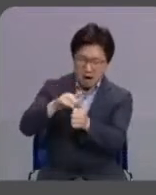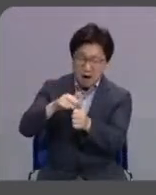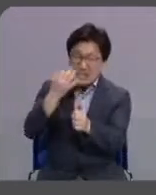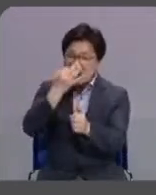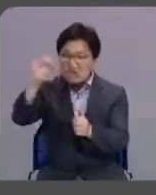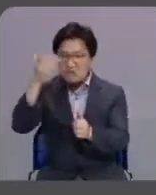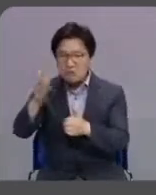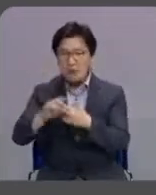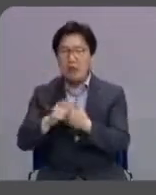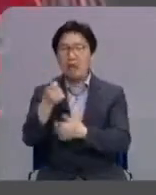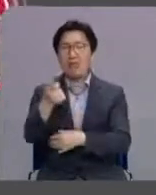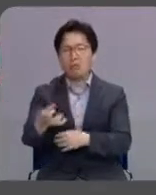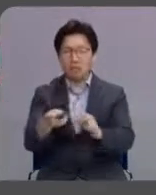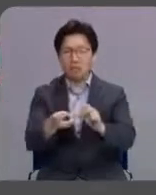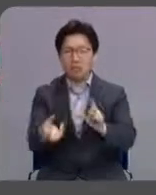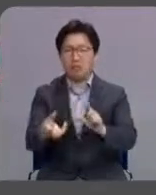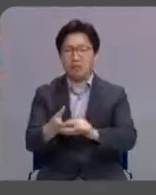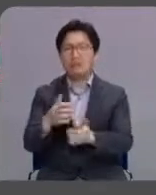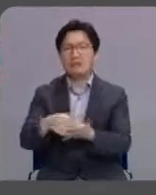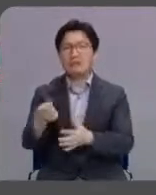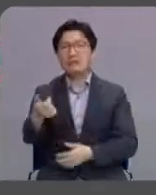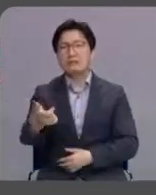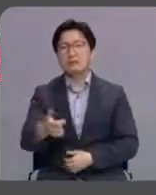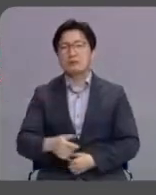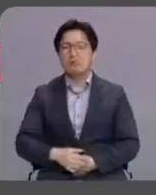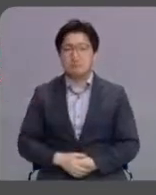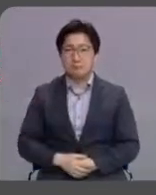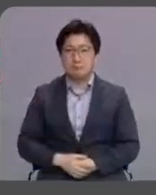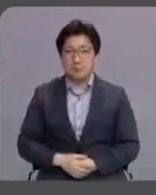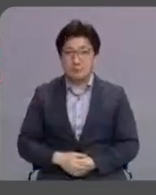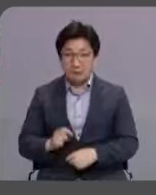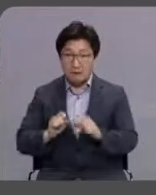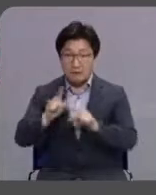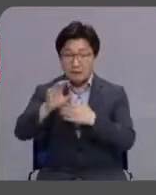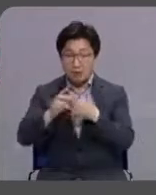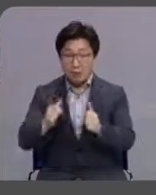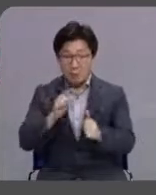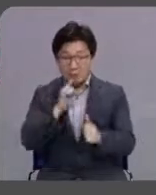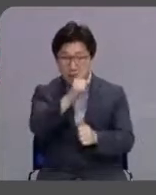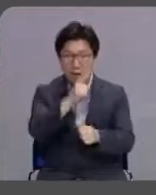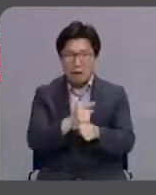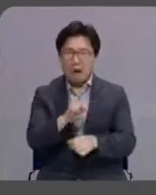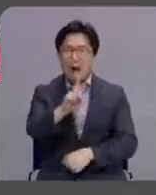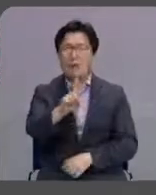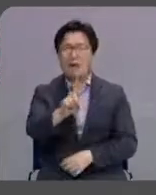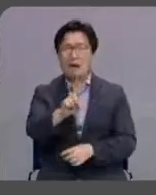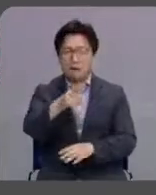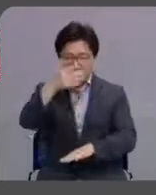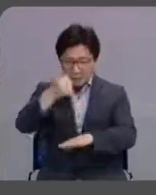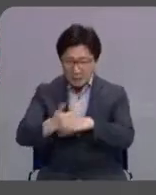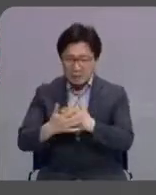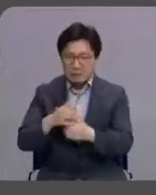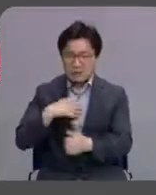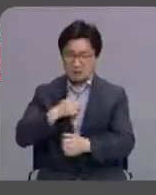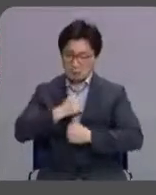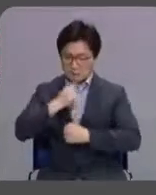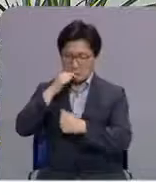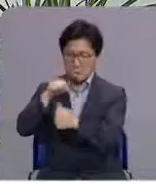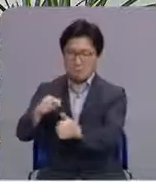사례는 6.6%인 7건에 불과했고 그나마 기소된 사건은 단 한 건, 나머진 지도에